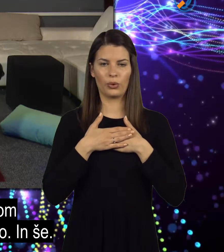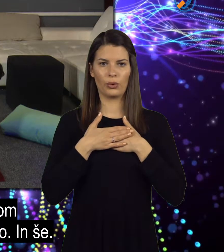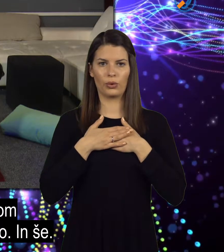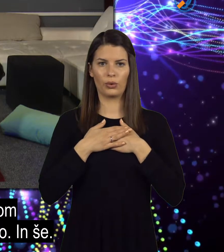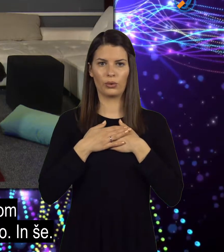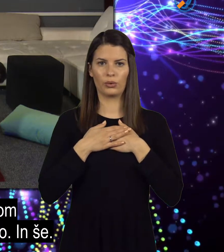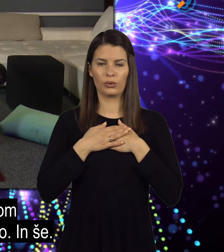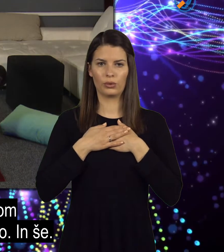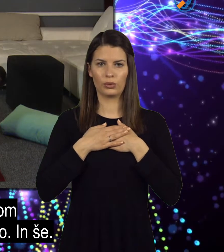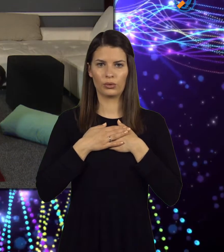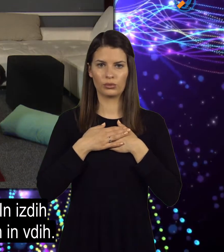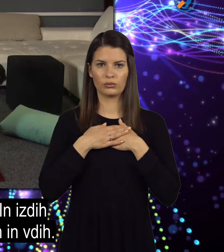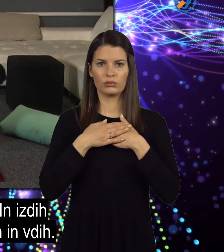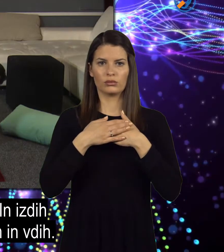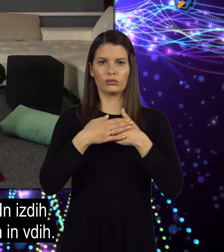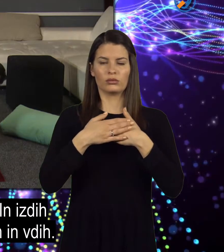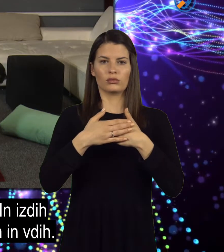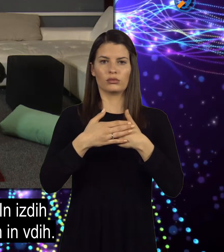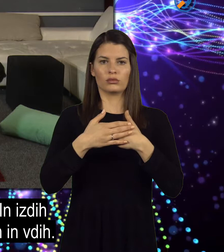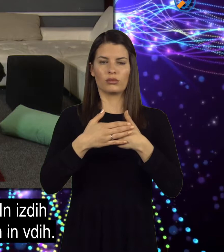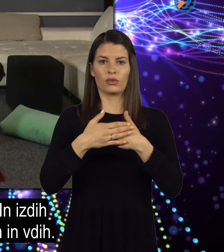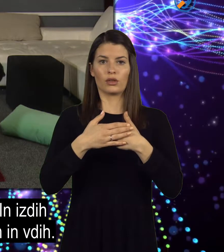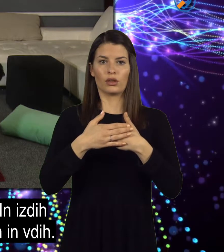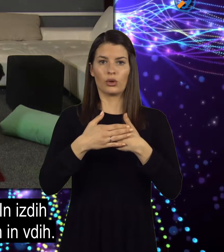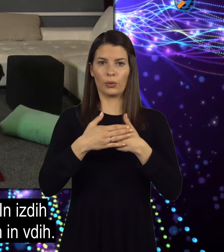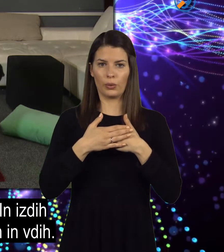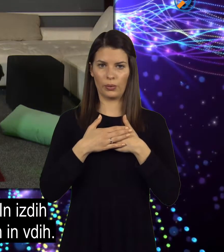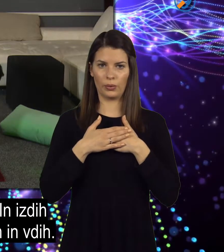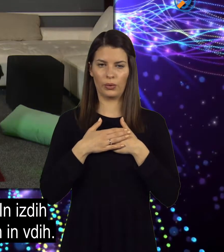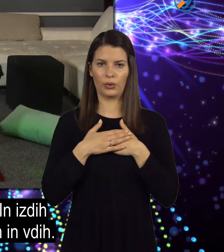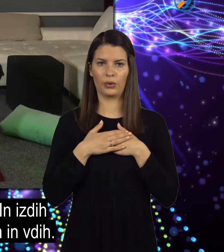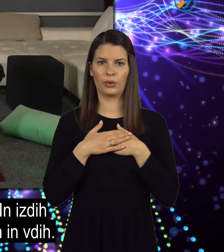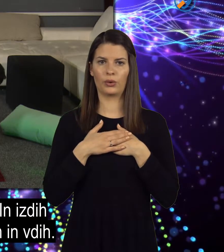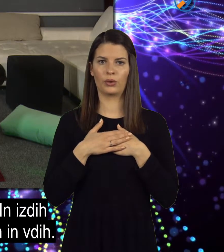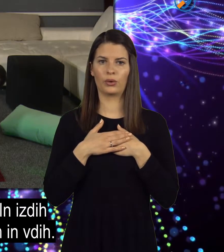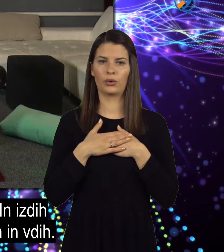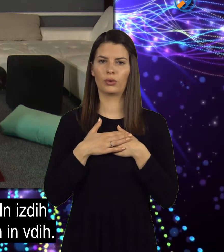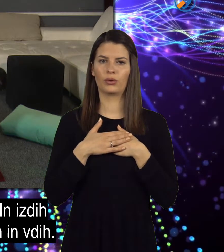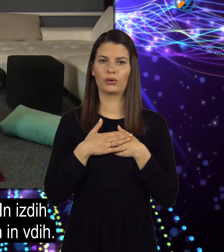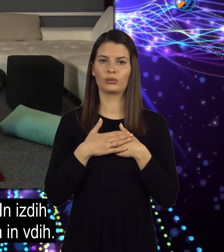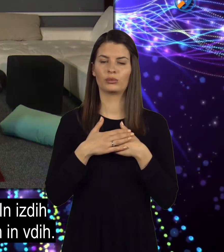Tako. In še izdih in vdih. In izdih.